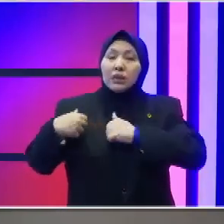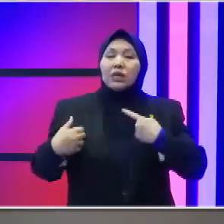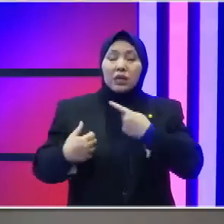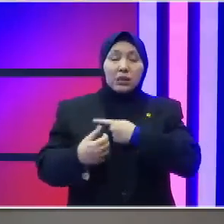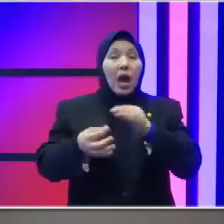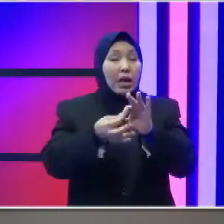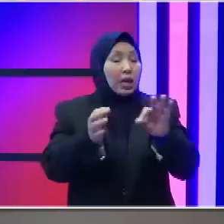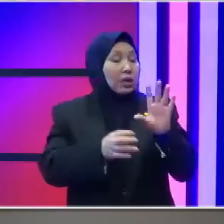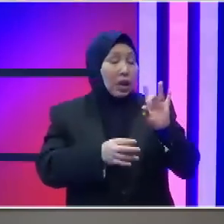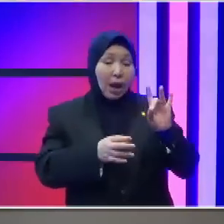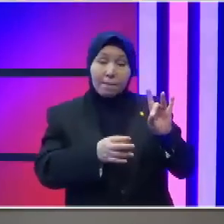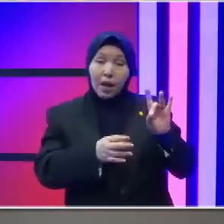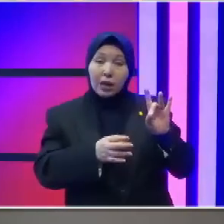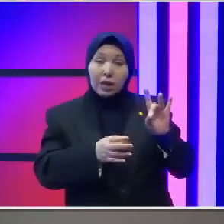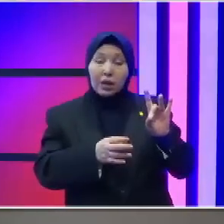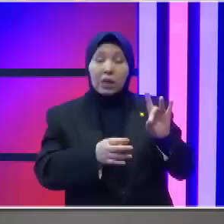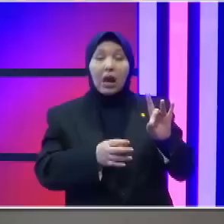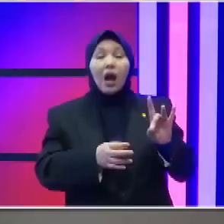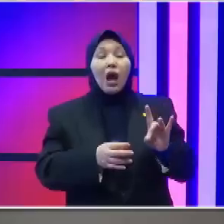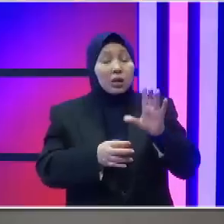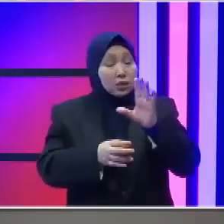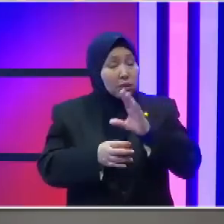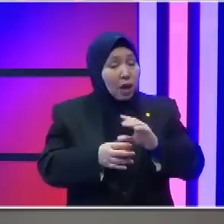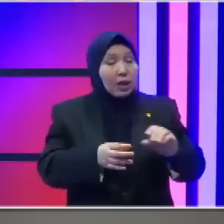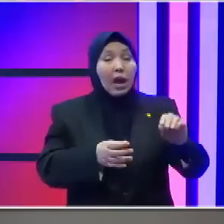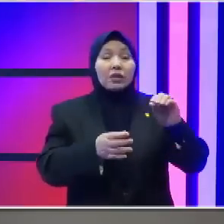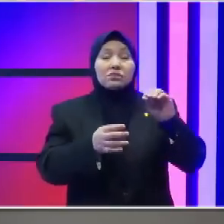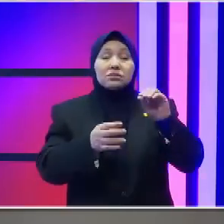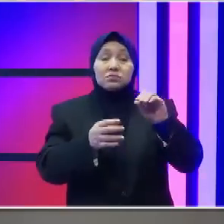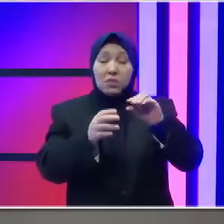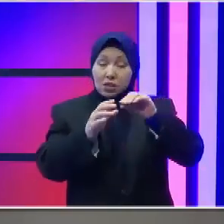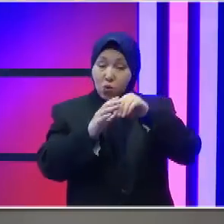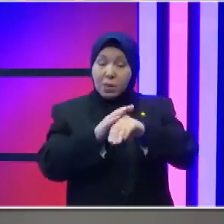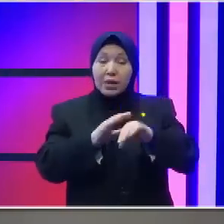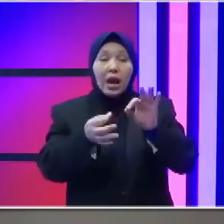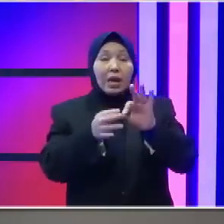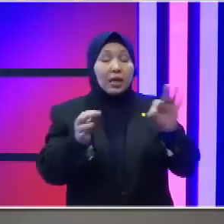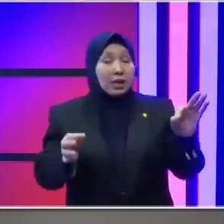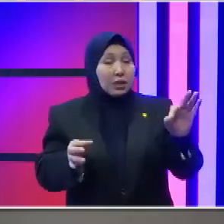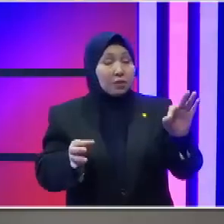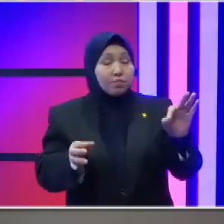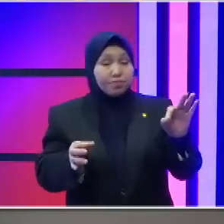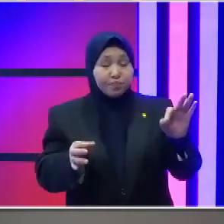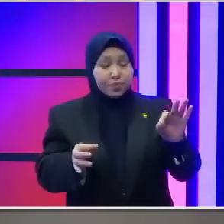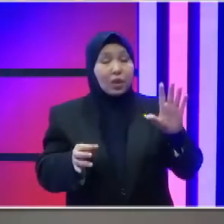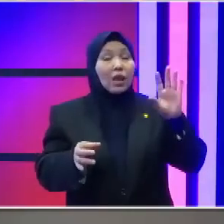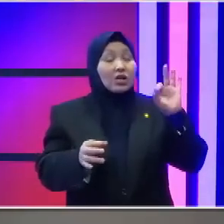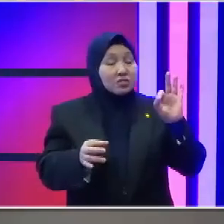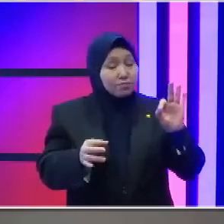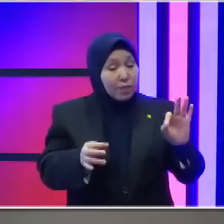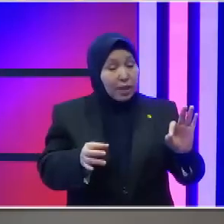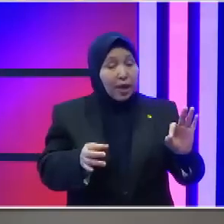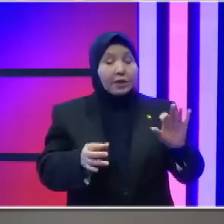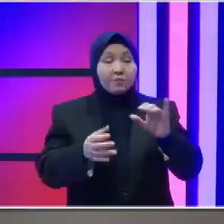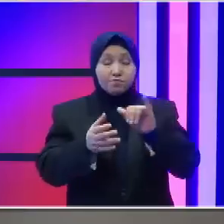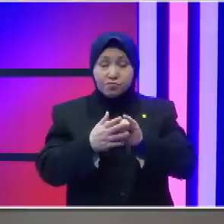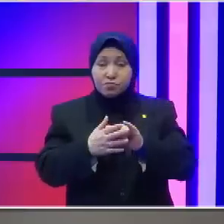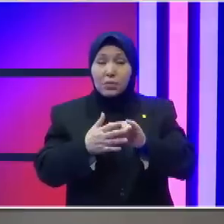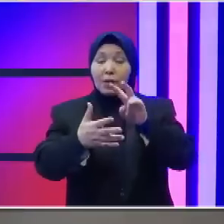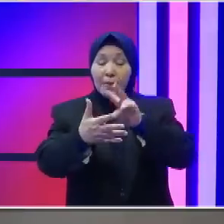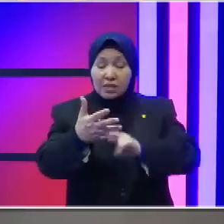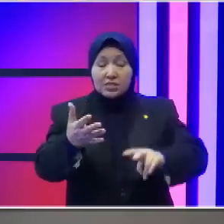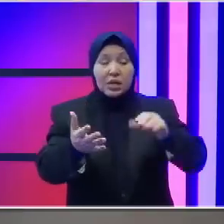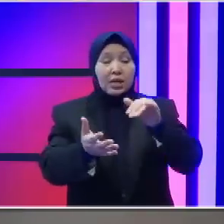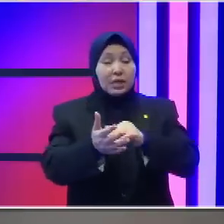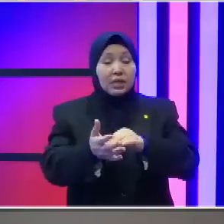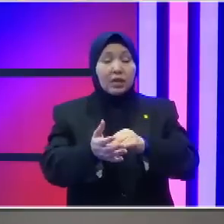ayat ke-8, lahul asmaul husna, dan kemudian masuk kepada wahal ataka hadithu Musa. Nak baca sekali lagi